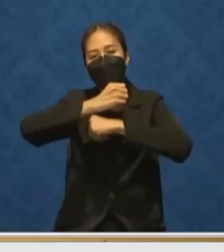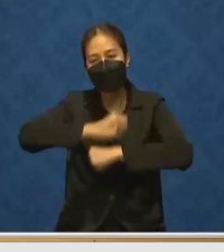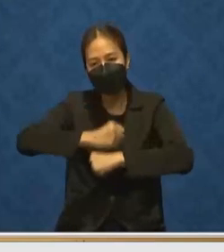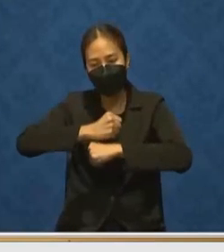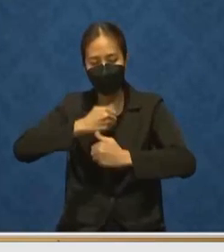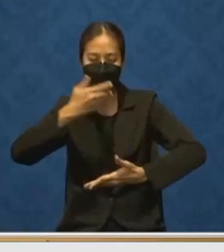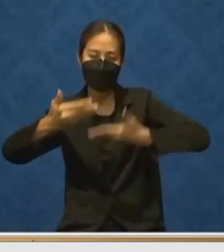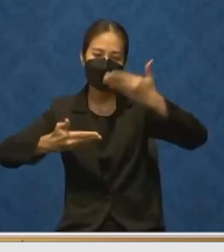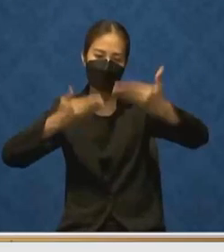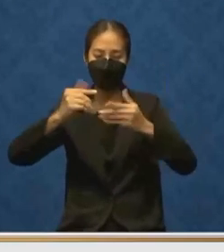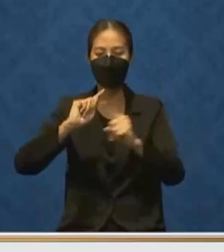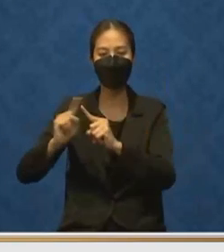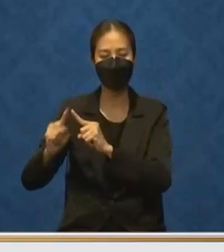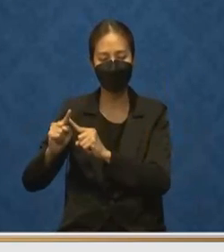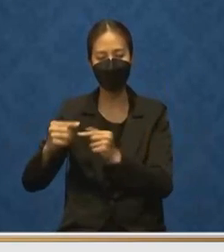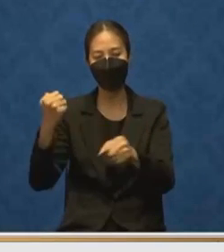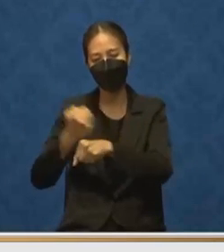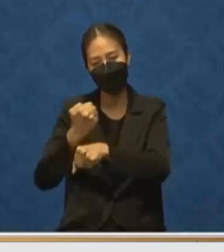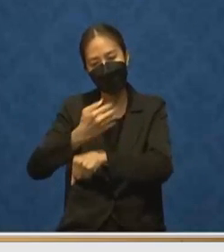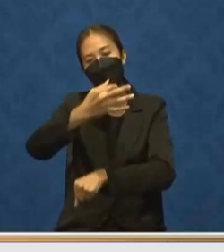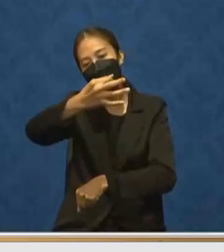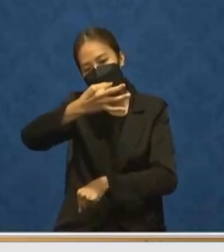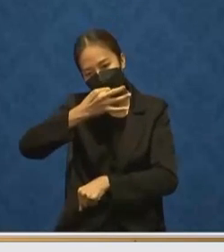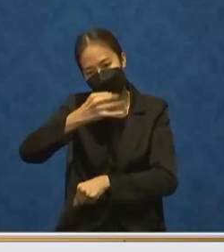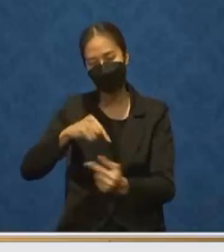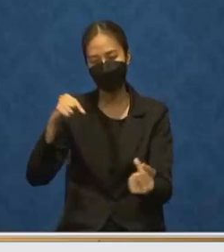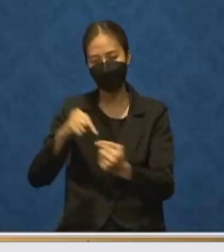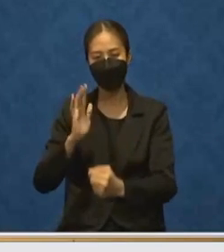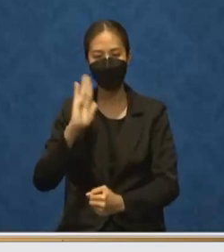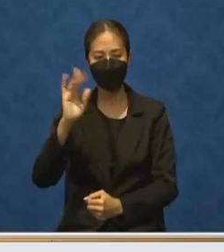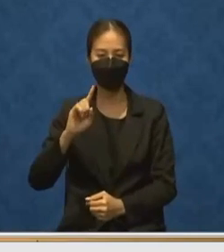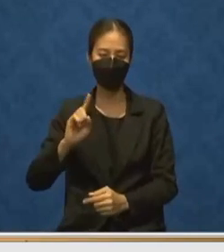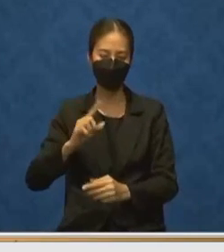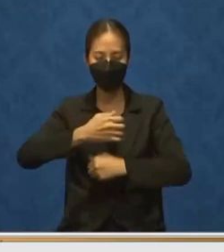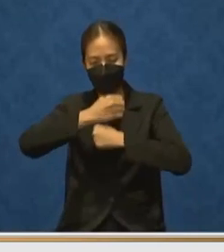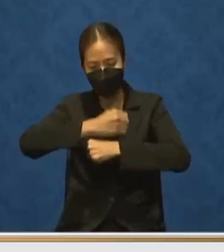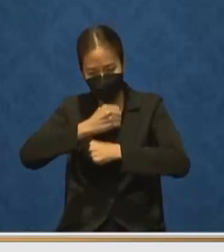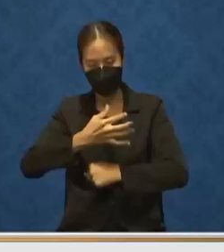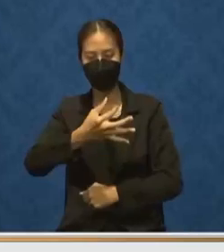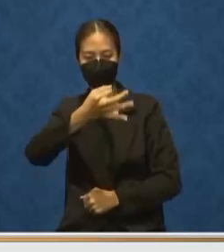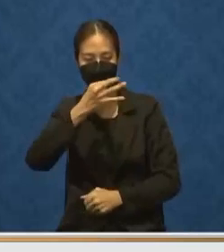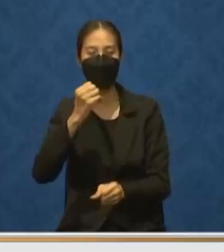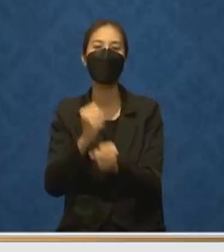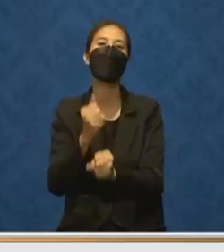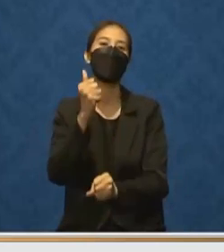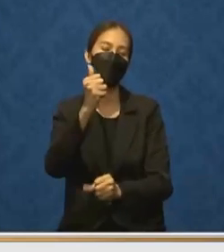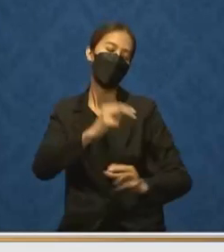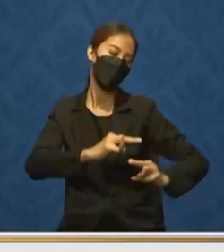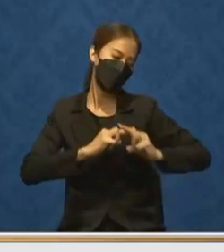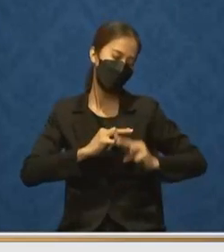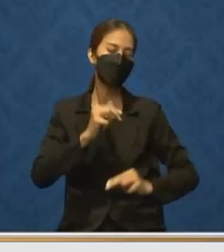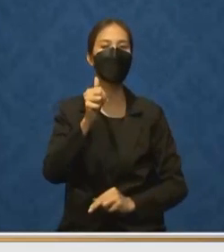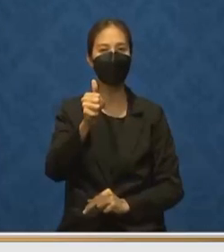จกรรมพัฒนาทักษะอาชีพให้เป็นผู้สูงอายุที่มีศักยภาพสามารถประกอบอาชีพและพึ่งพาตนเอง